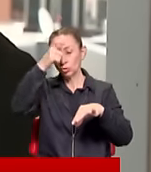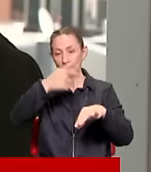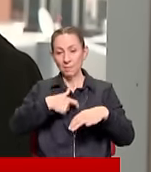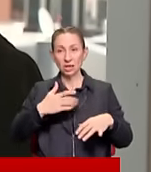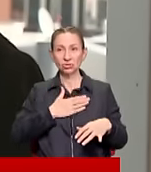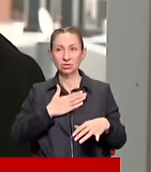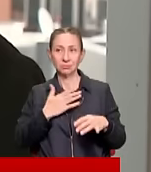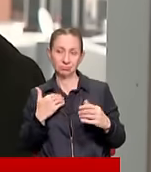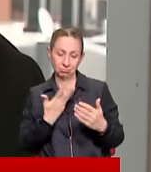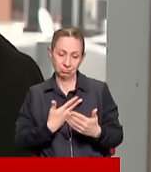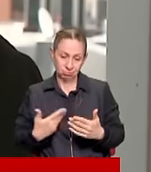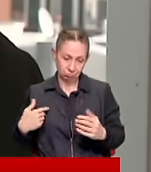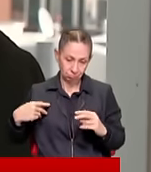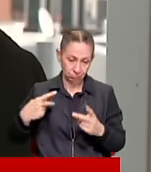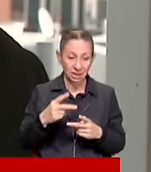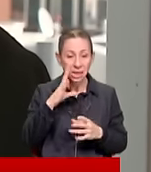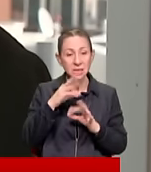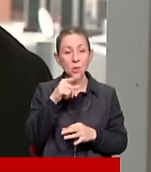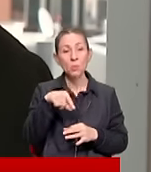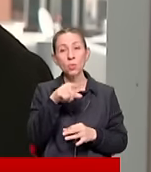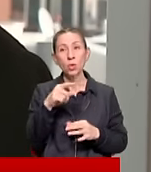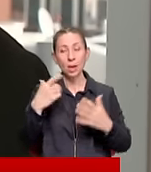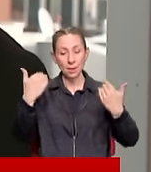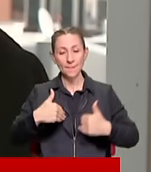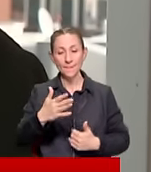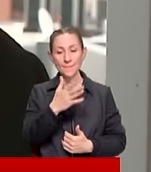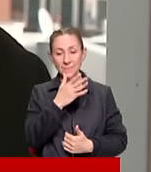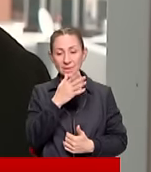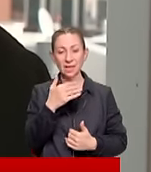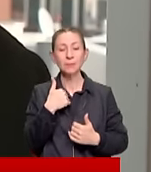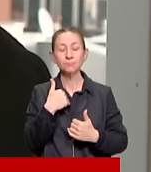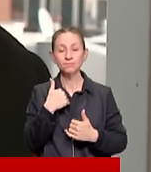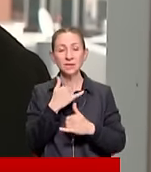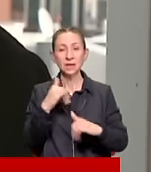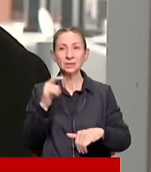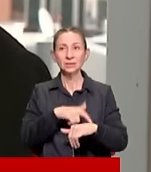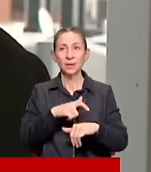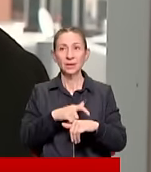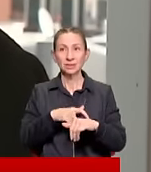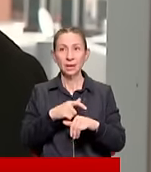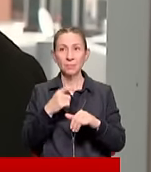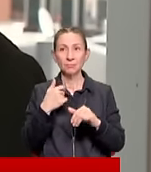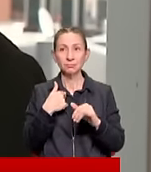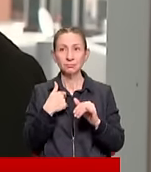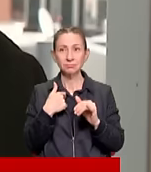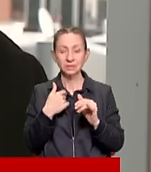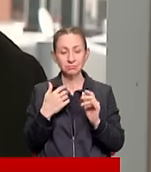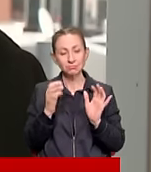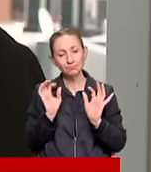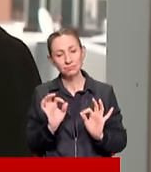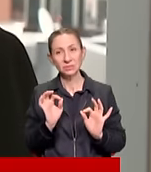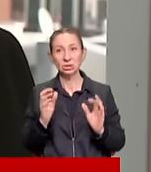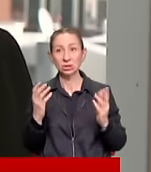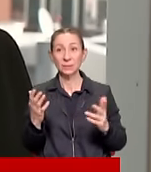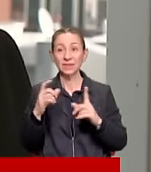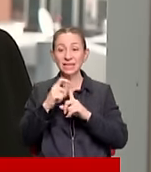Milliyetçiliği yapısından geldiğim için insanlar bu noktamı bildi ve benimsedi. Aynı zamanda muhafazakar da bir yapımız vardır bizim.